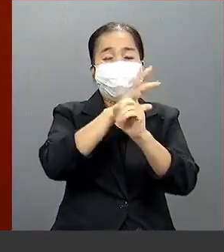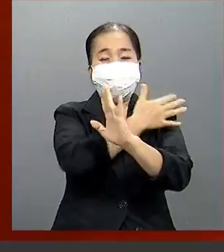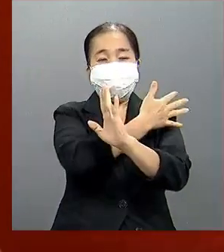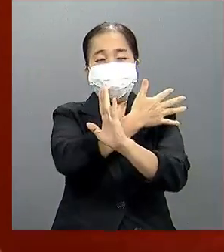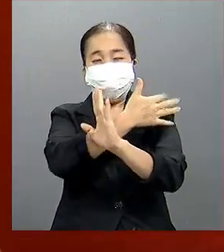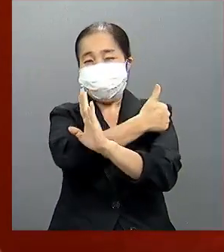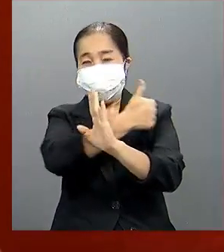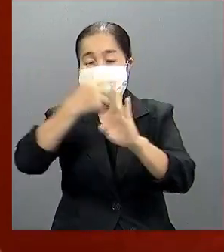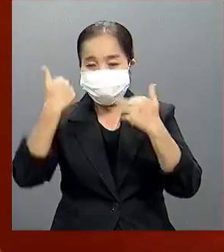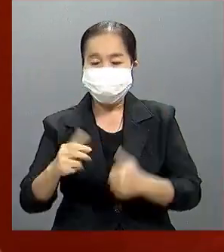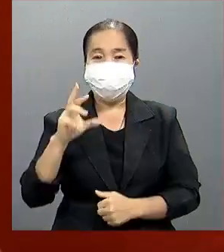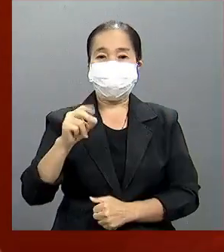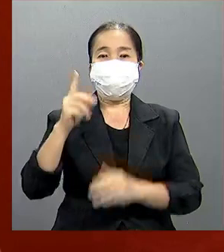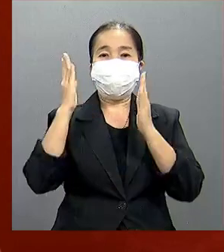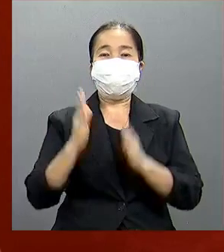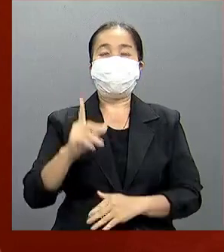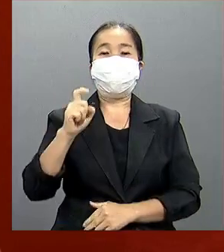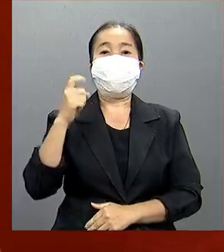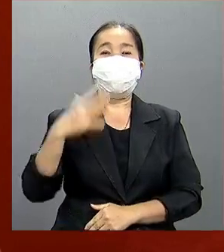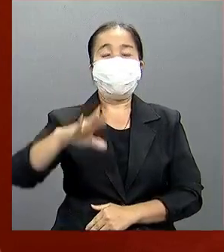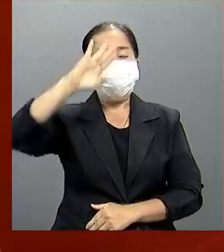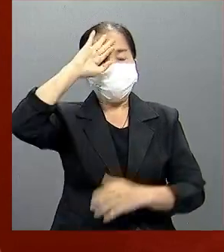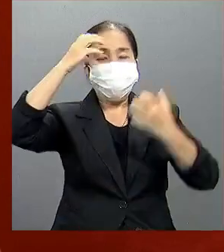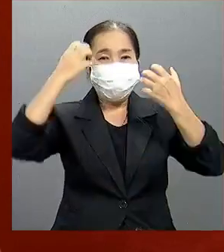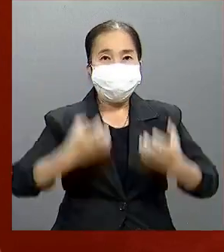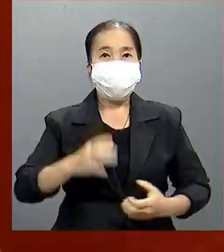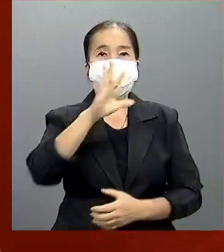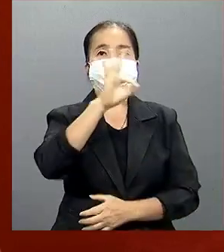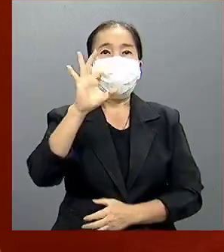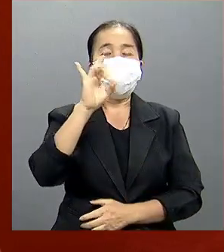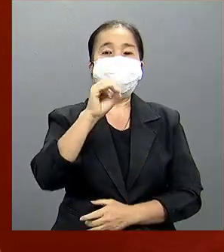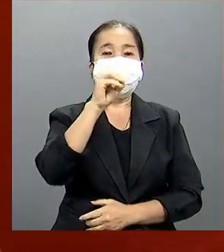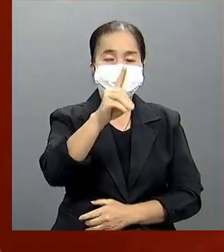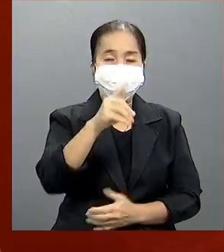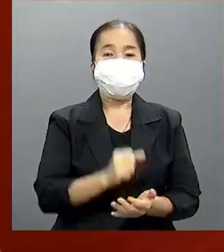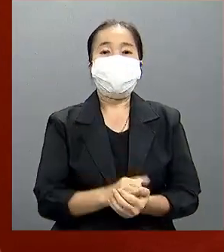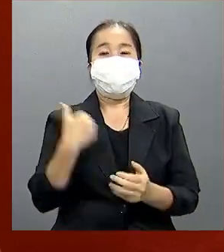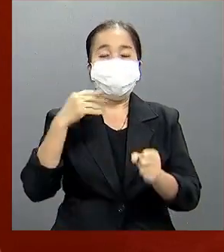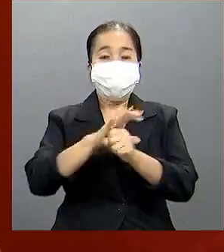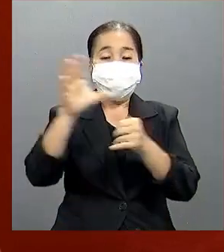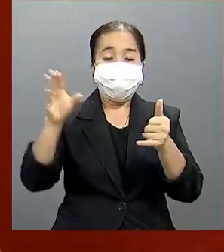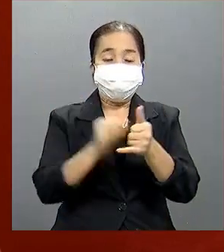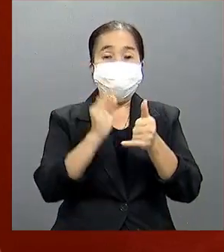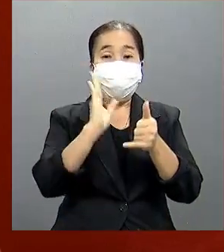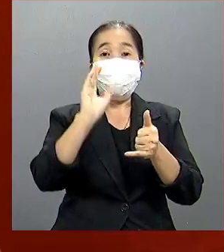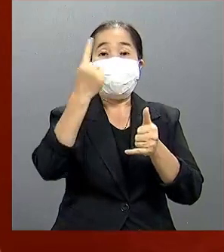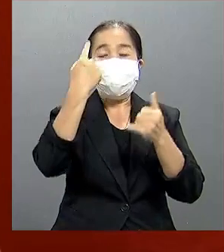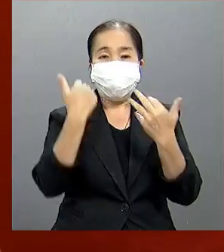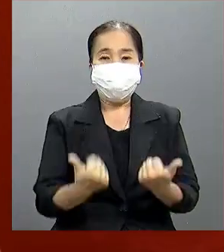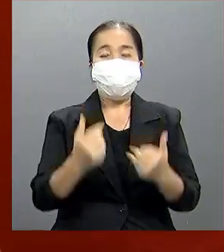โดยมีผู้ป่วยอาการหนัก 981คนส่วนยอดผู้ติดเชื้อรายใหม่วันนี้มีจำนวน